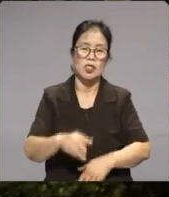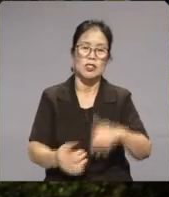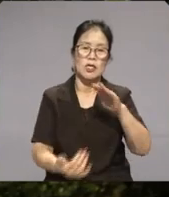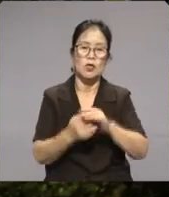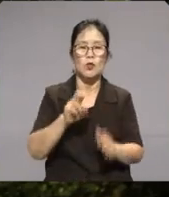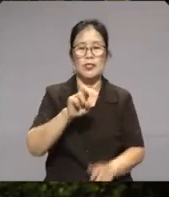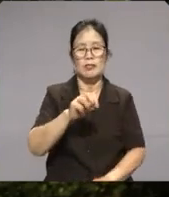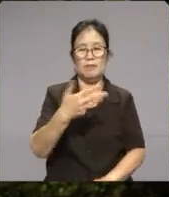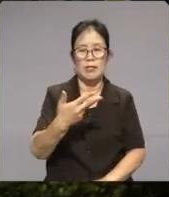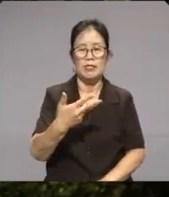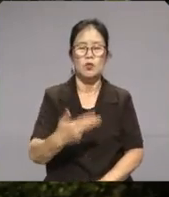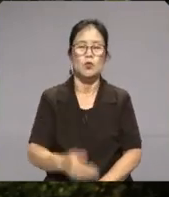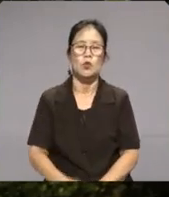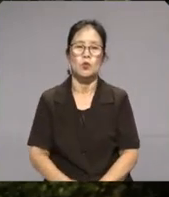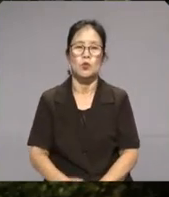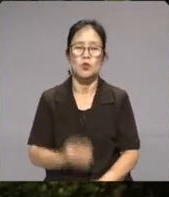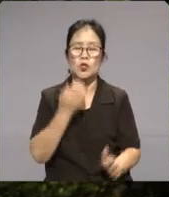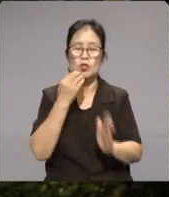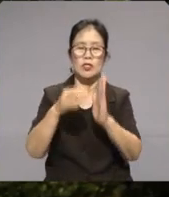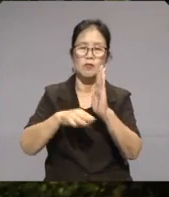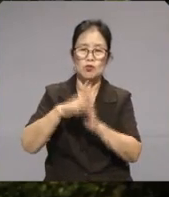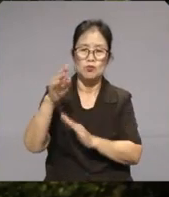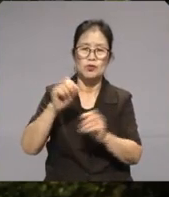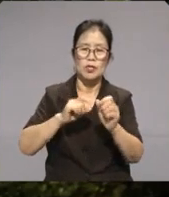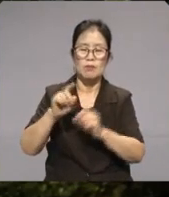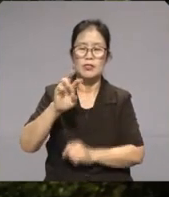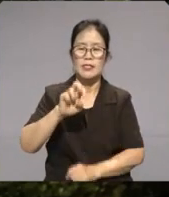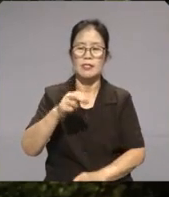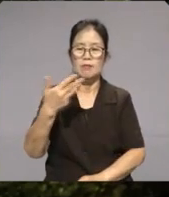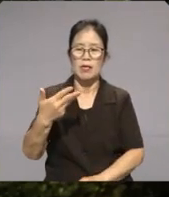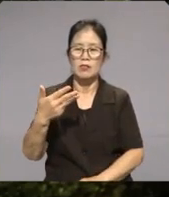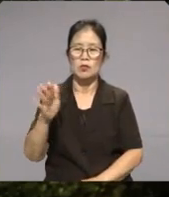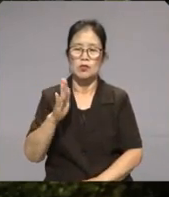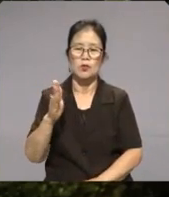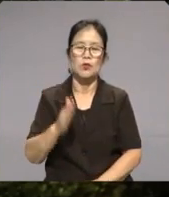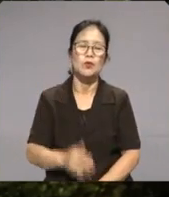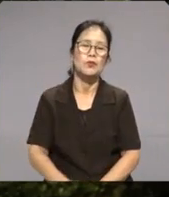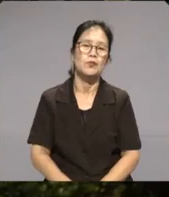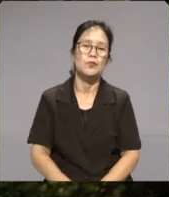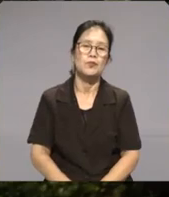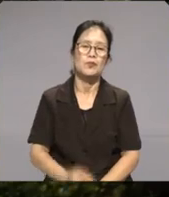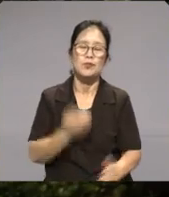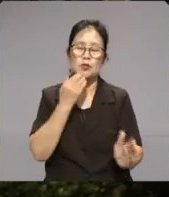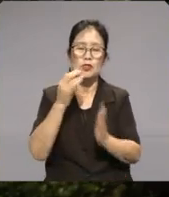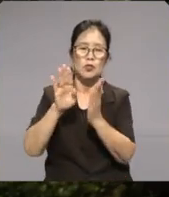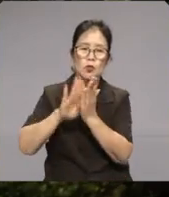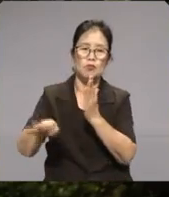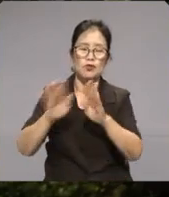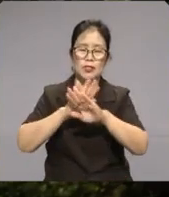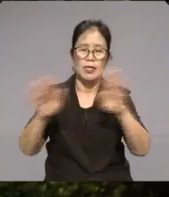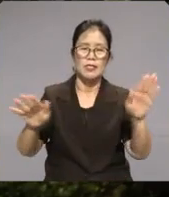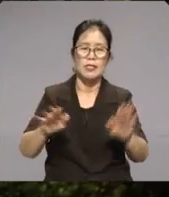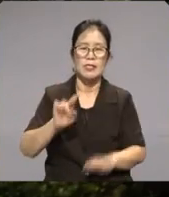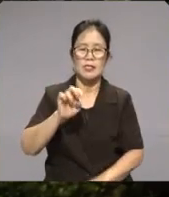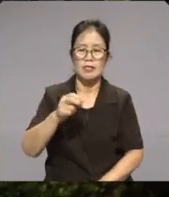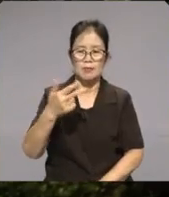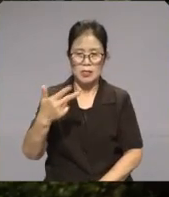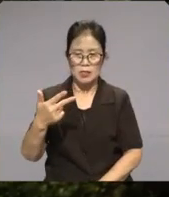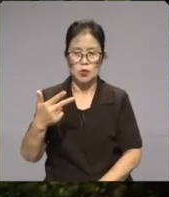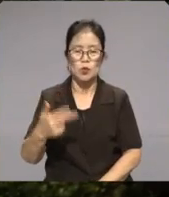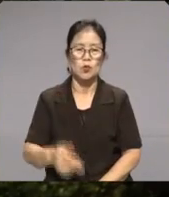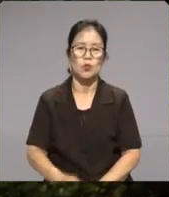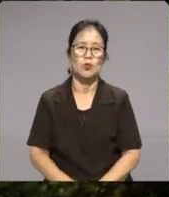28도 기록하겠습니다 경기 북부도 대부분 28도로 오르겠습니다 경기 동부는 낮기온 대부분 27도